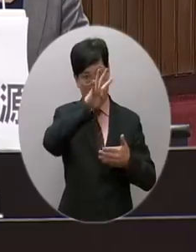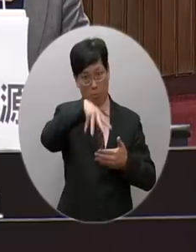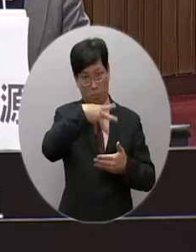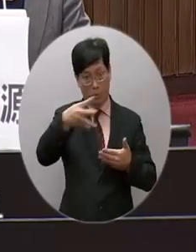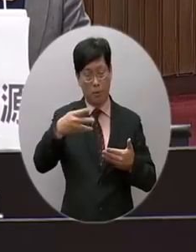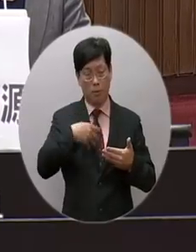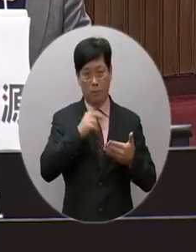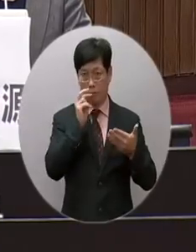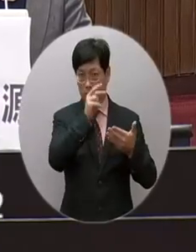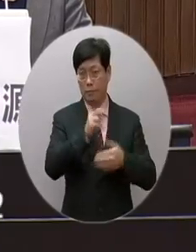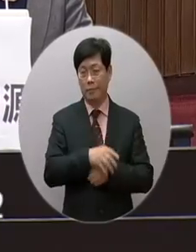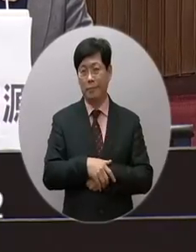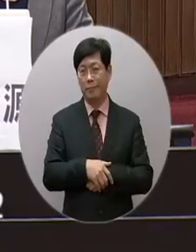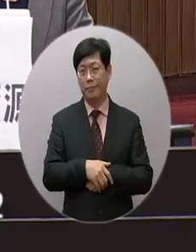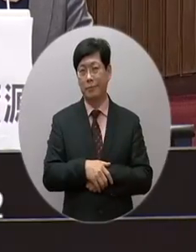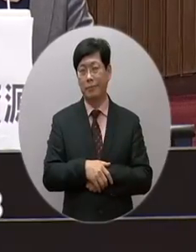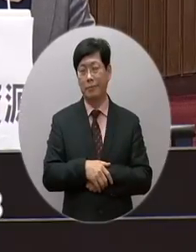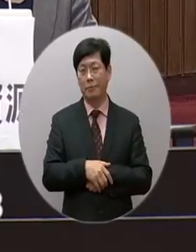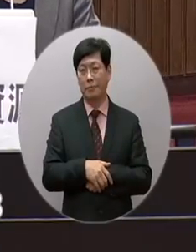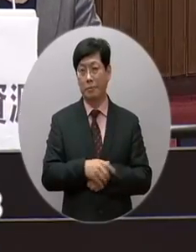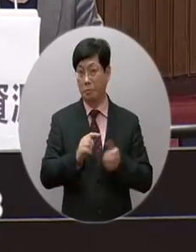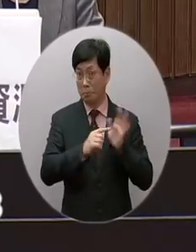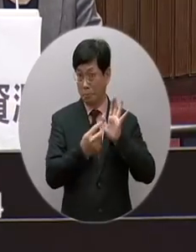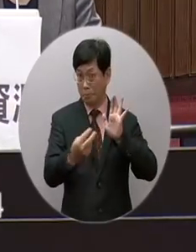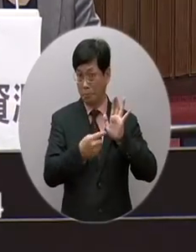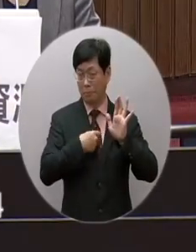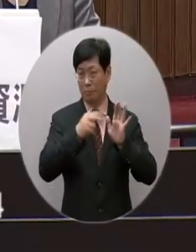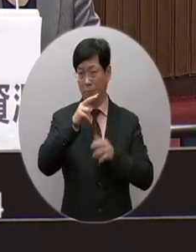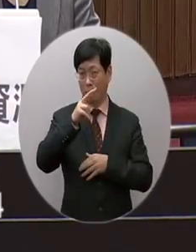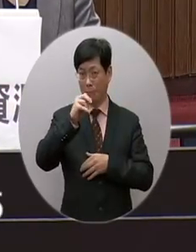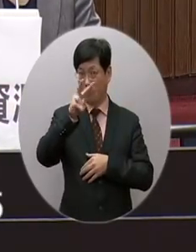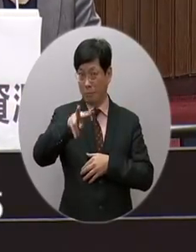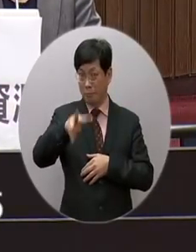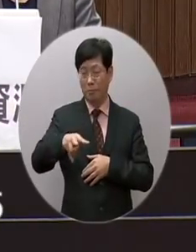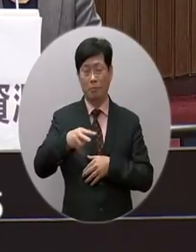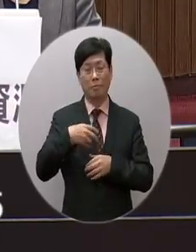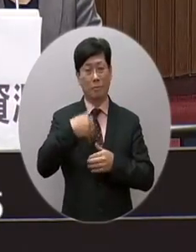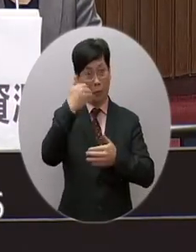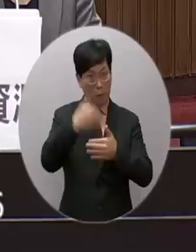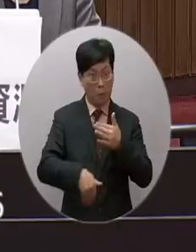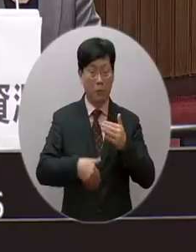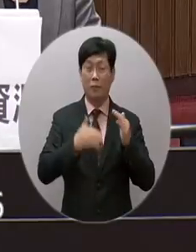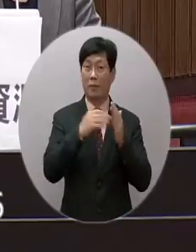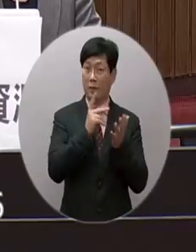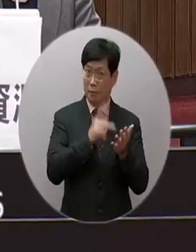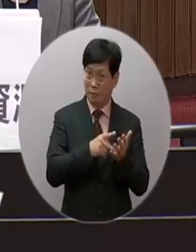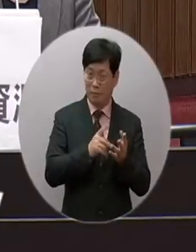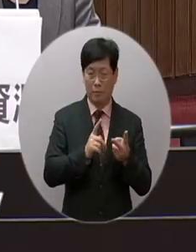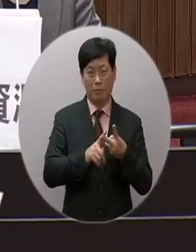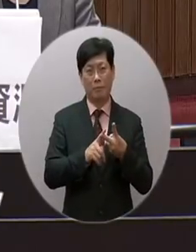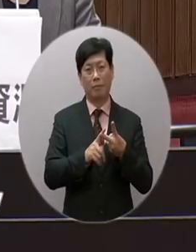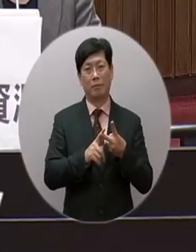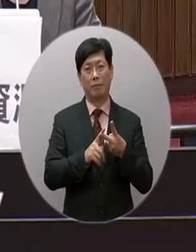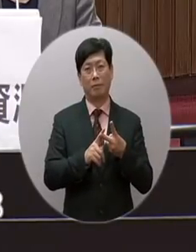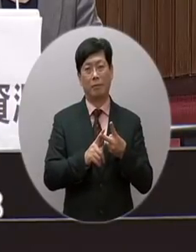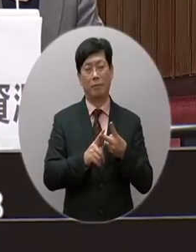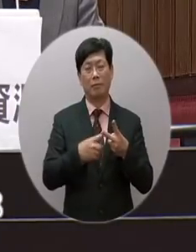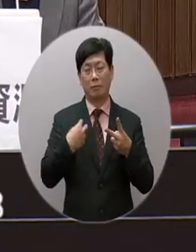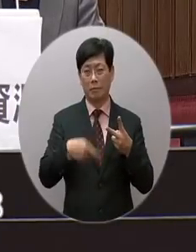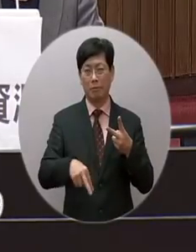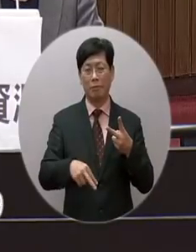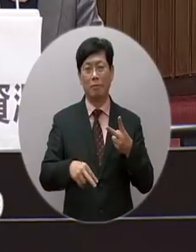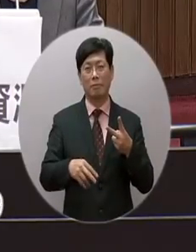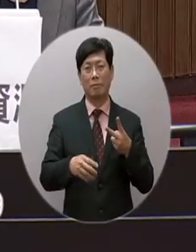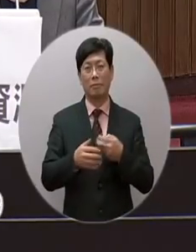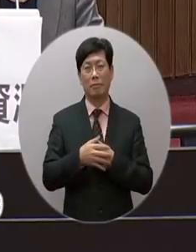就是说这个年轻人22K，他扣掉还要房租，要房租，然